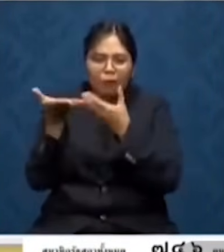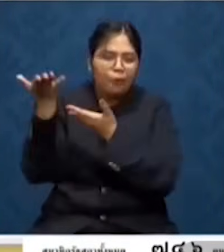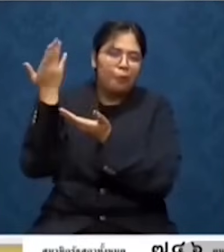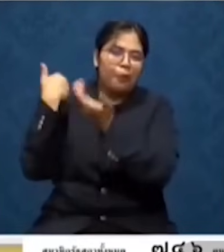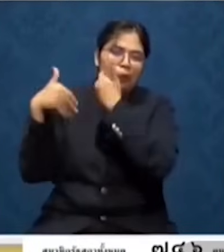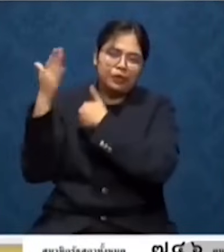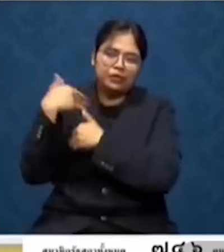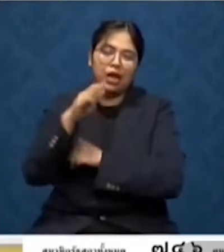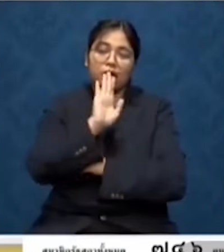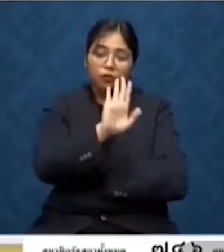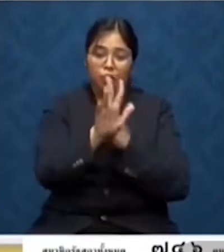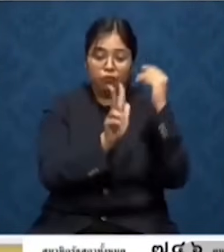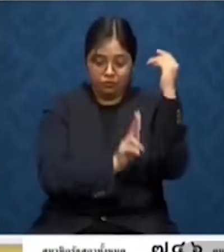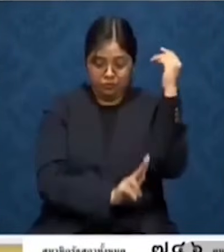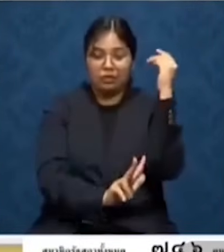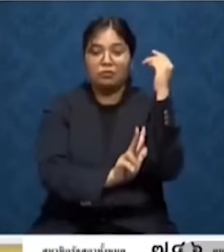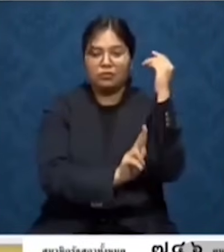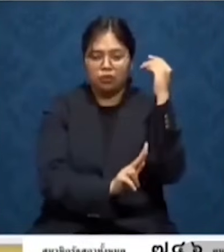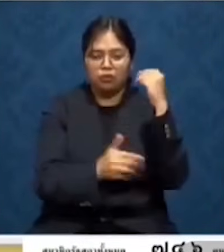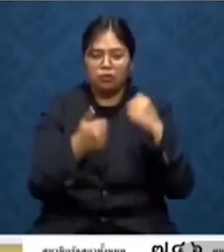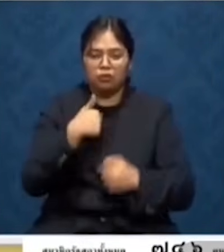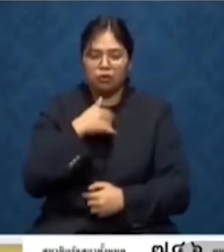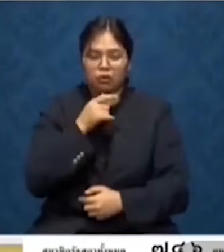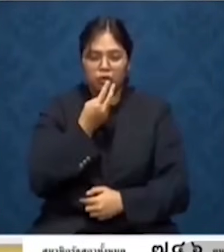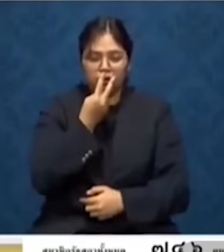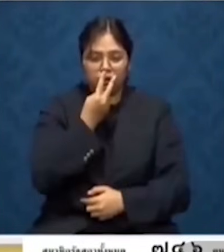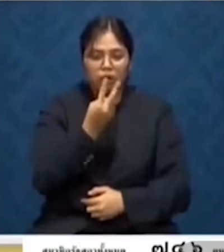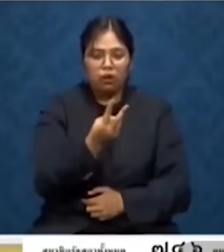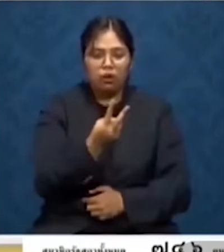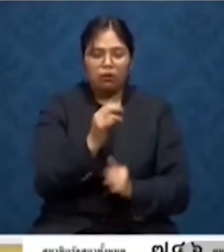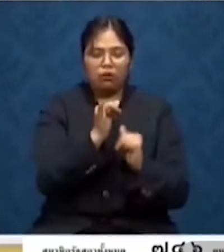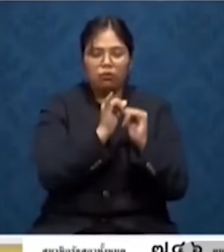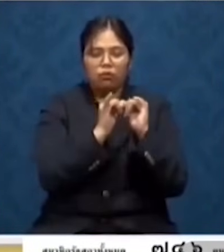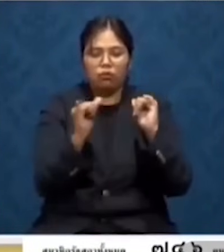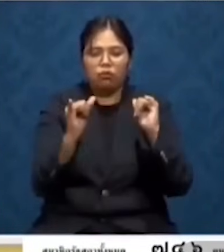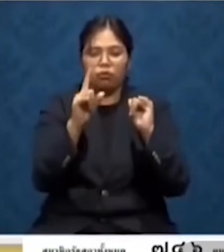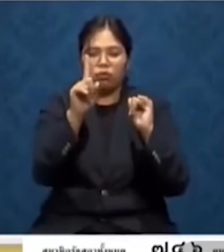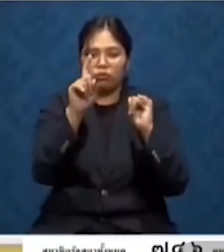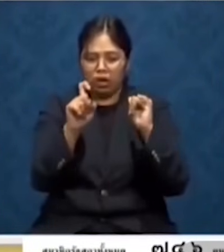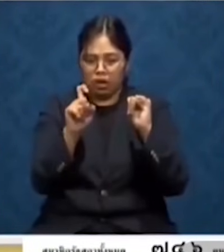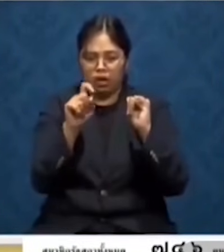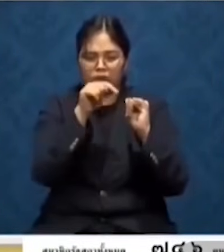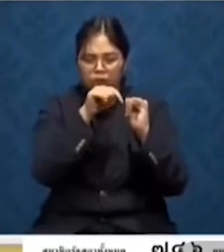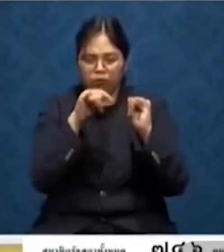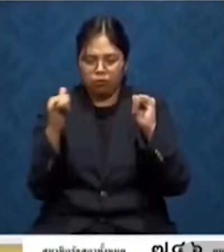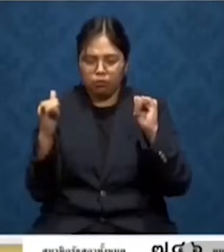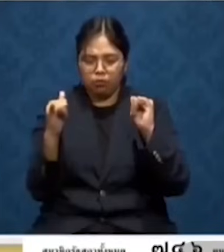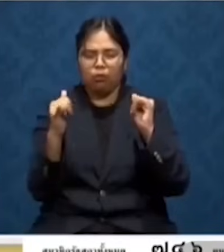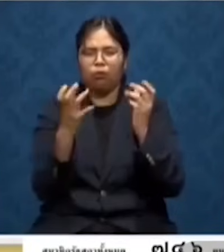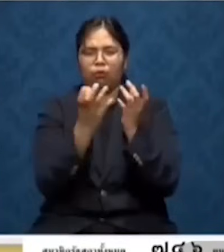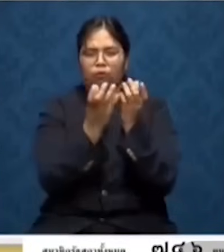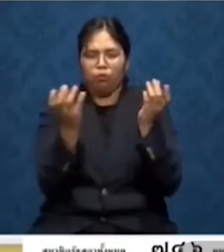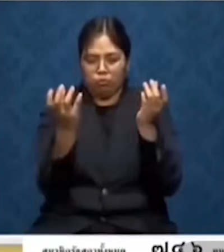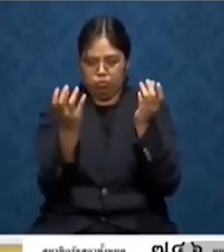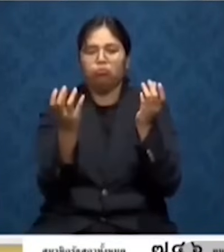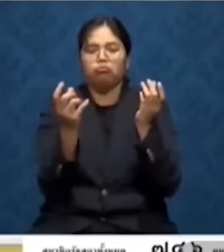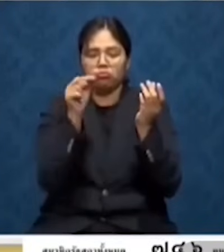ใจวันที่เห็นศพ3ศพก็รู้ว่ากระบวนการละเมิดหลักนิติธรรมอย่างรุนแรงได้เกิ